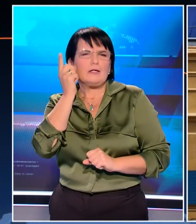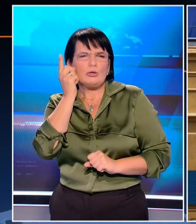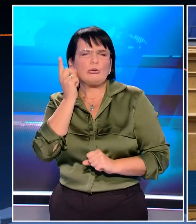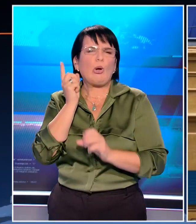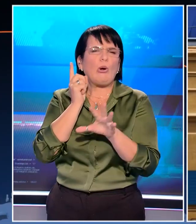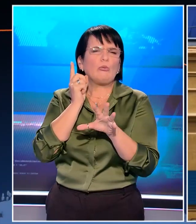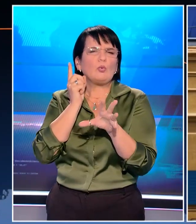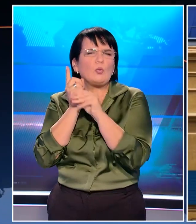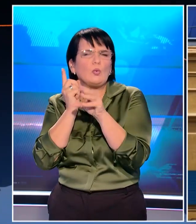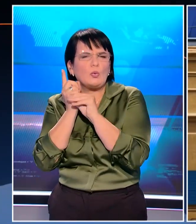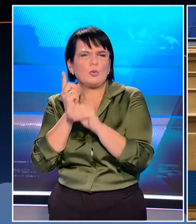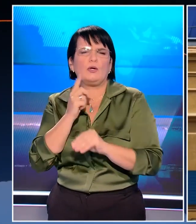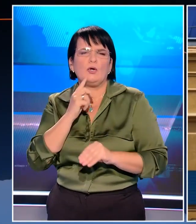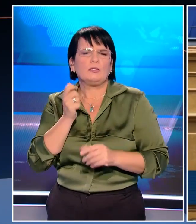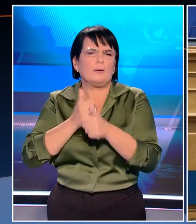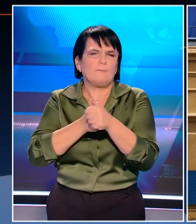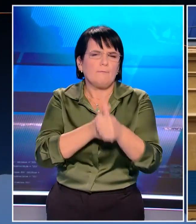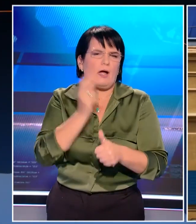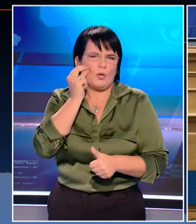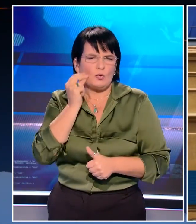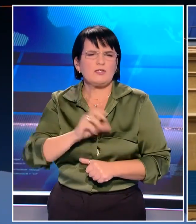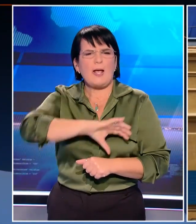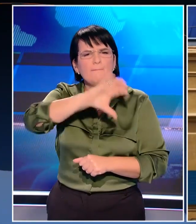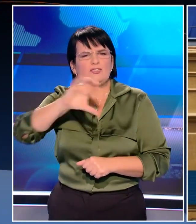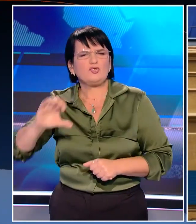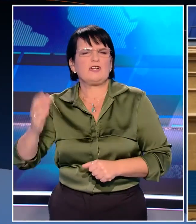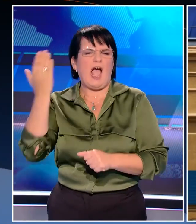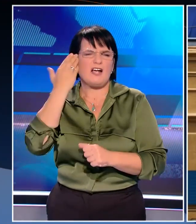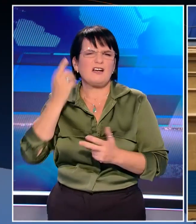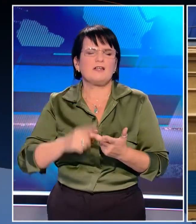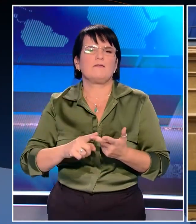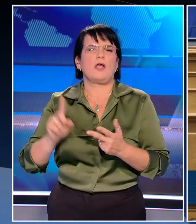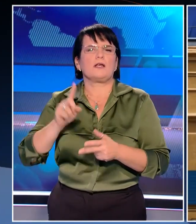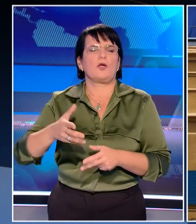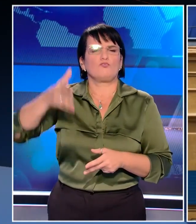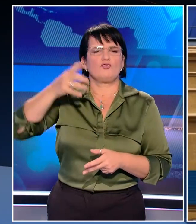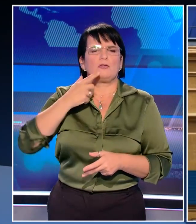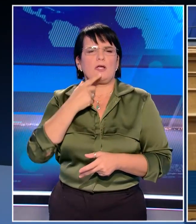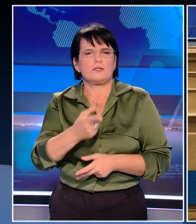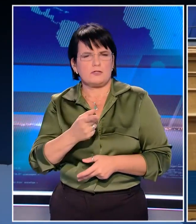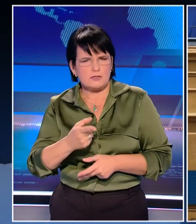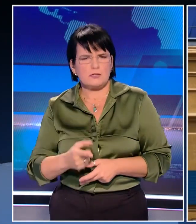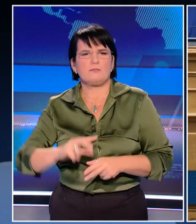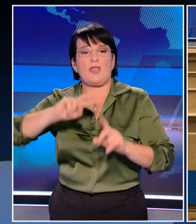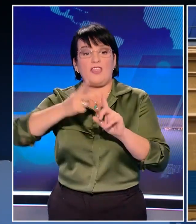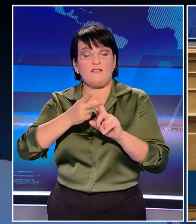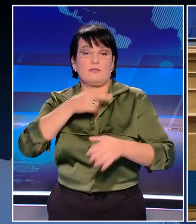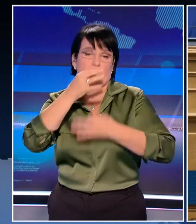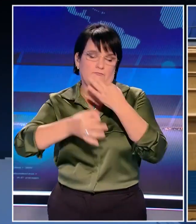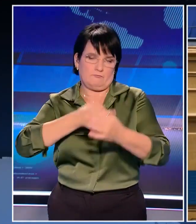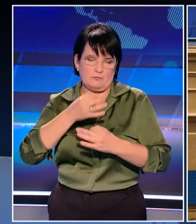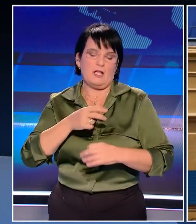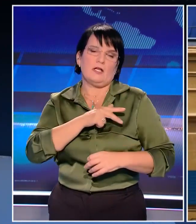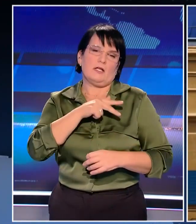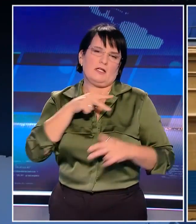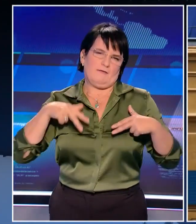στάση της χώρας στην ανάφλεξη της Μέσης Ανατολής και την ακρίβεια με τον Πρωθυπουργό να υπερασπίζεται στη δευτερολογία του τα